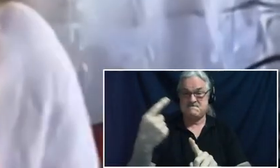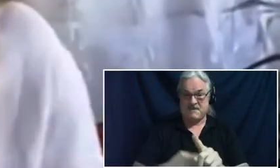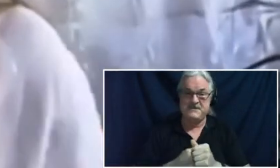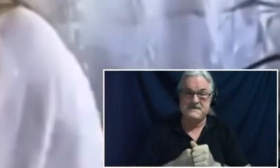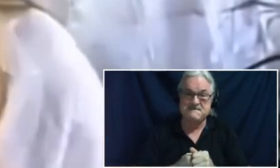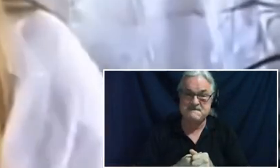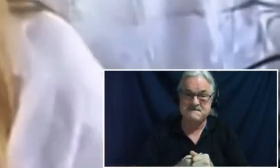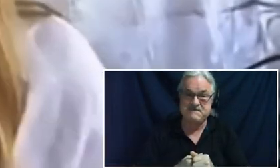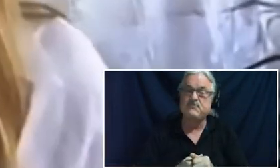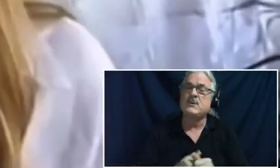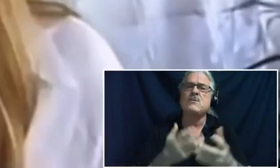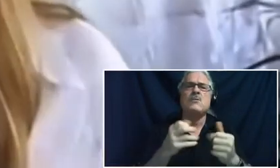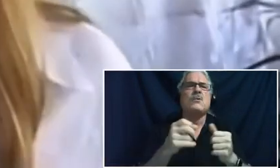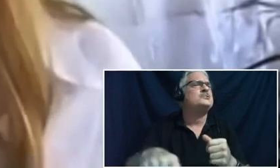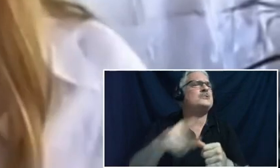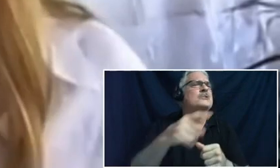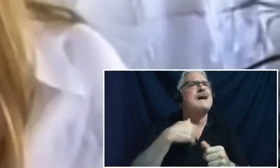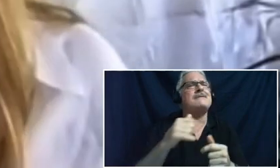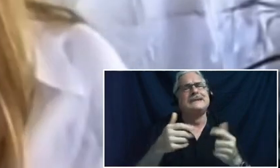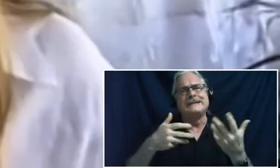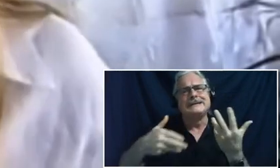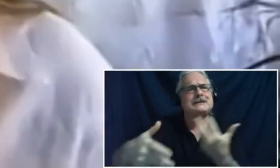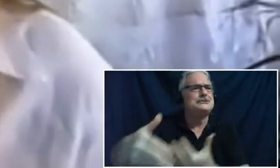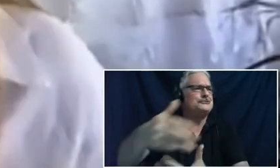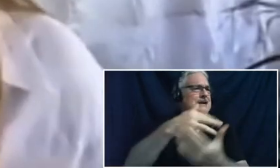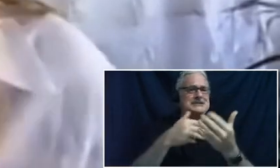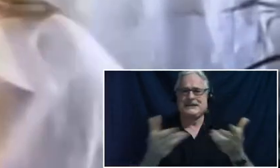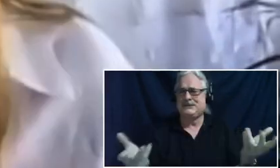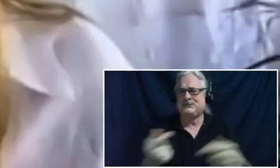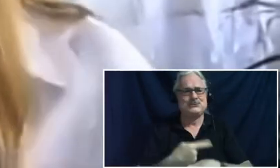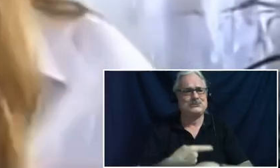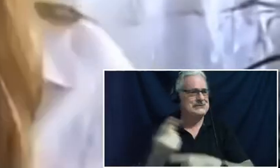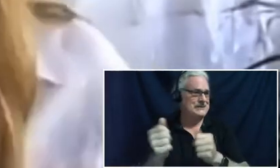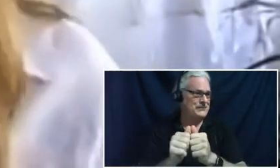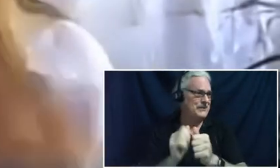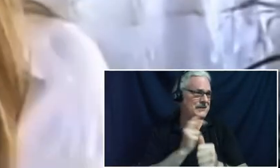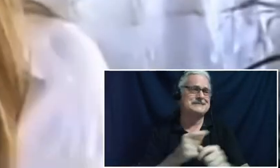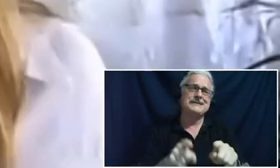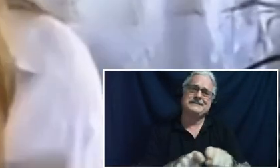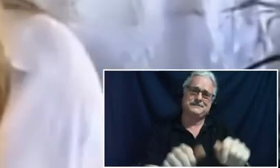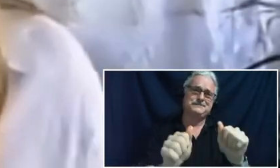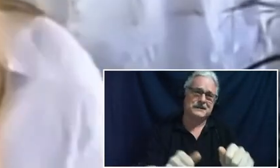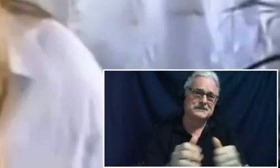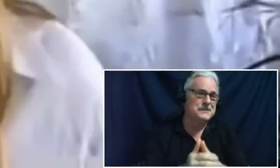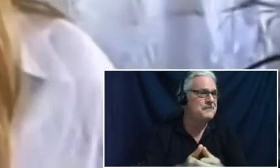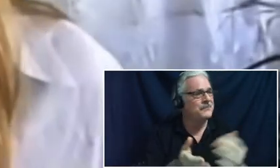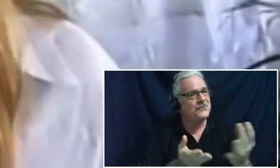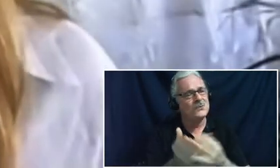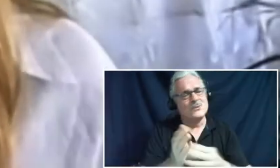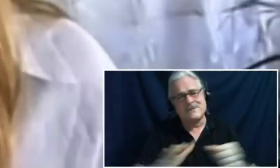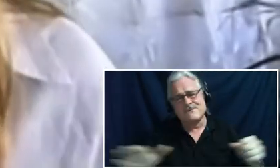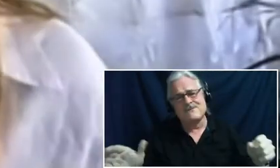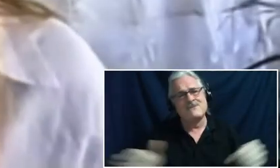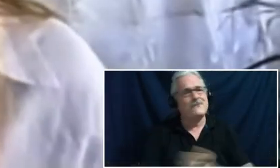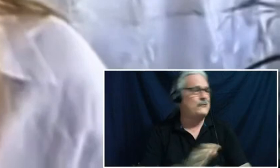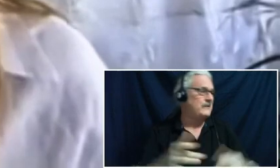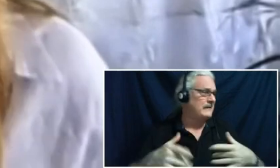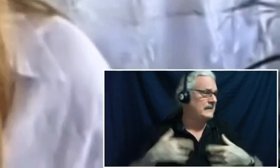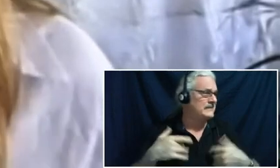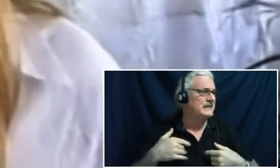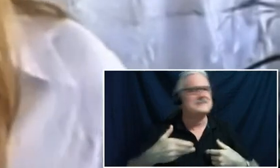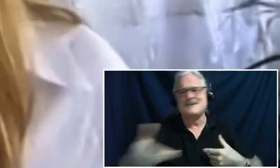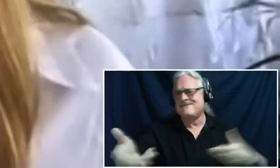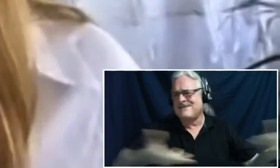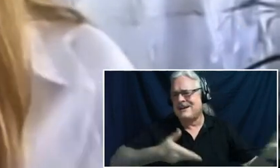mois. Nous souhaitons qu'il y ait la plus grande interaction possible aujourd'hui au cours de l'événement. Pendant toute la réunion,